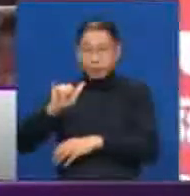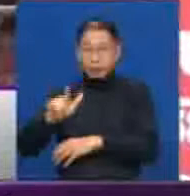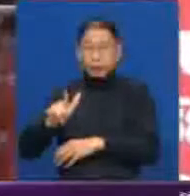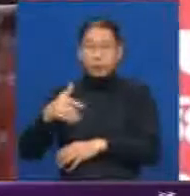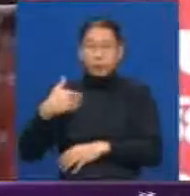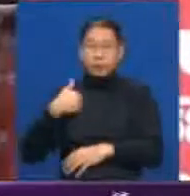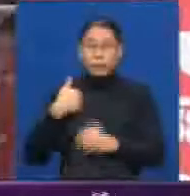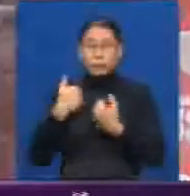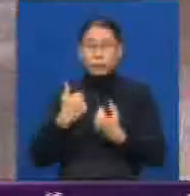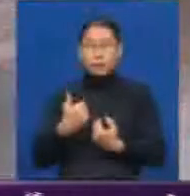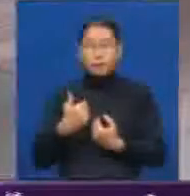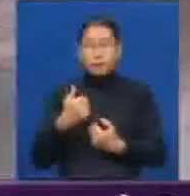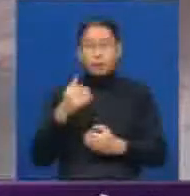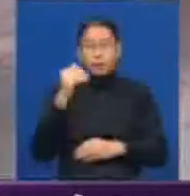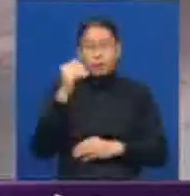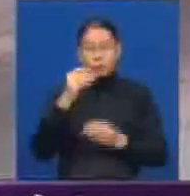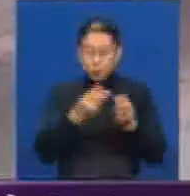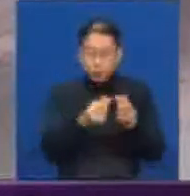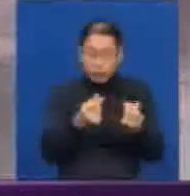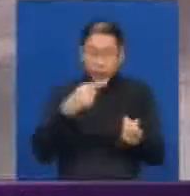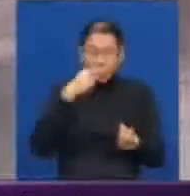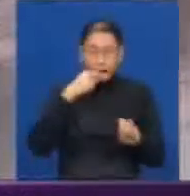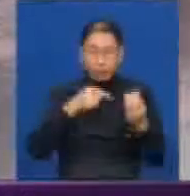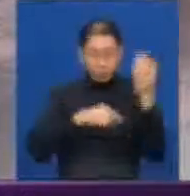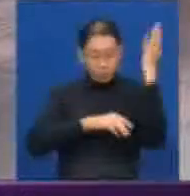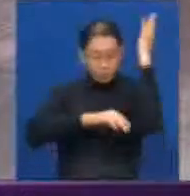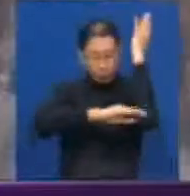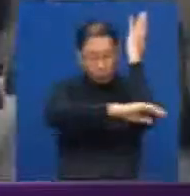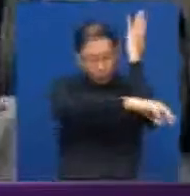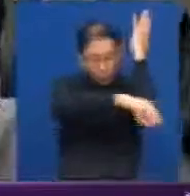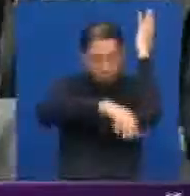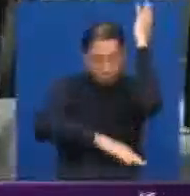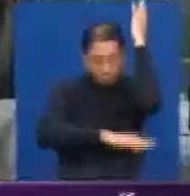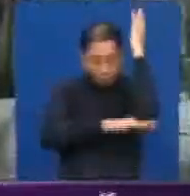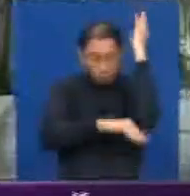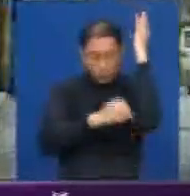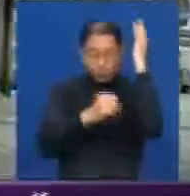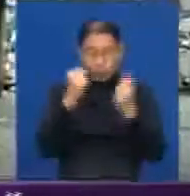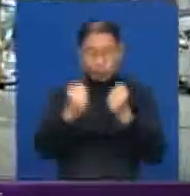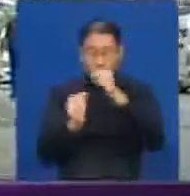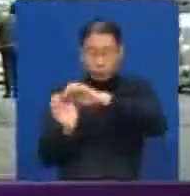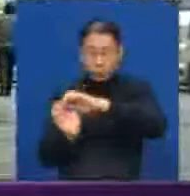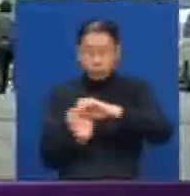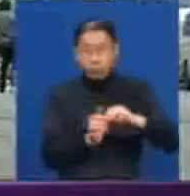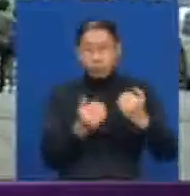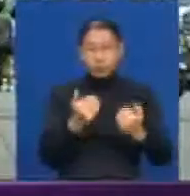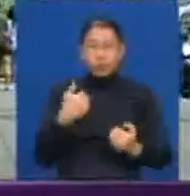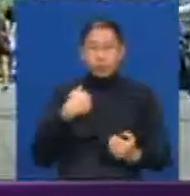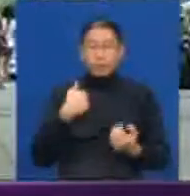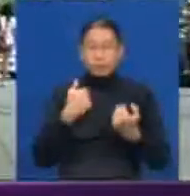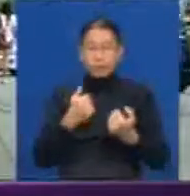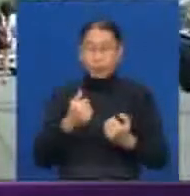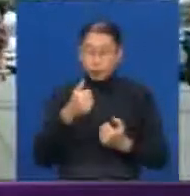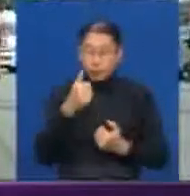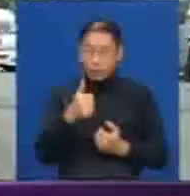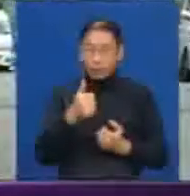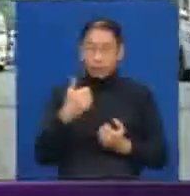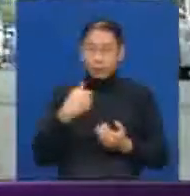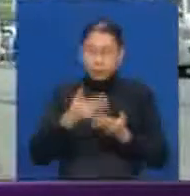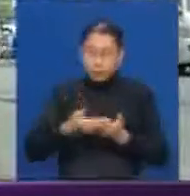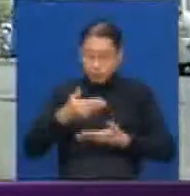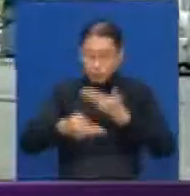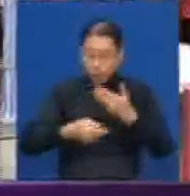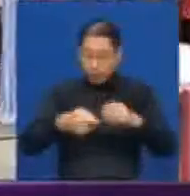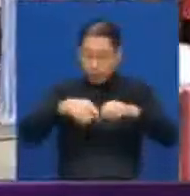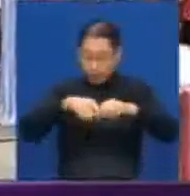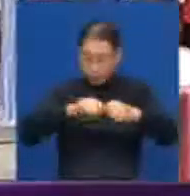ลโยธินเกาะดินแดงรอบอนุสาวรีย์ชัยและรถตู้ที่จะเข้ามารับผู้โดยสารได้ก็ต่อเมื่อขายตั๋วโด